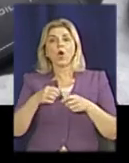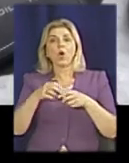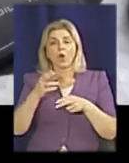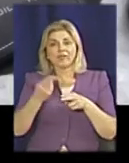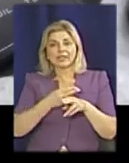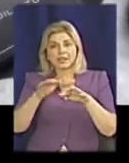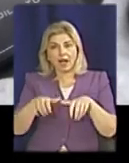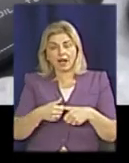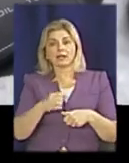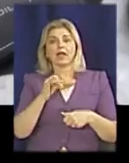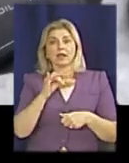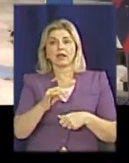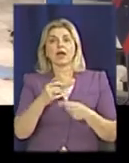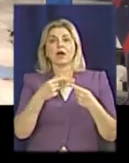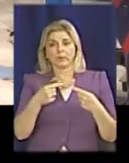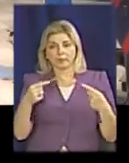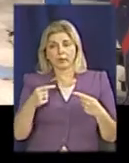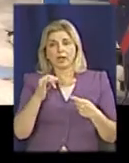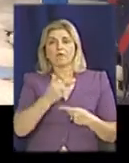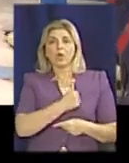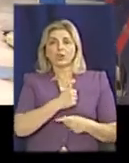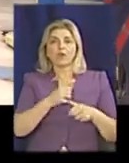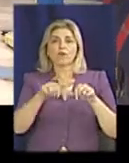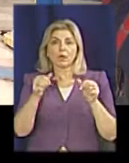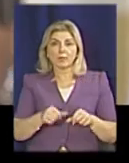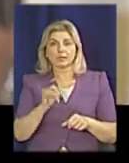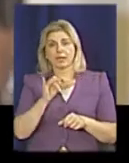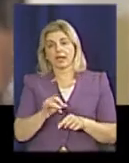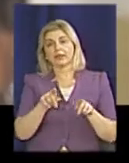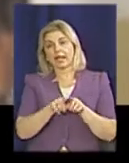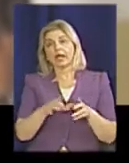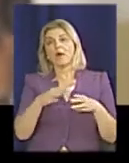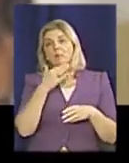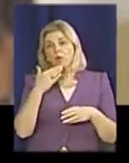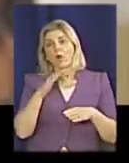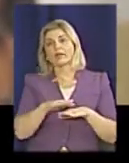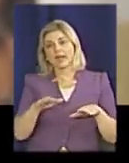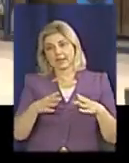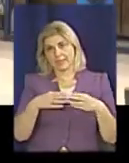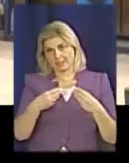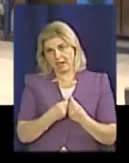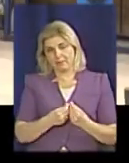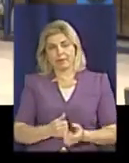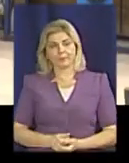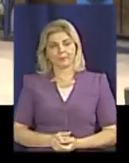заклади охорони здоров'я, освіти тощо, воєнізовані формування, а також такі сім'ї, як у Євгена Ткачишина.